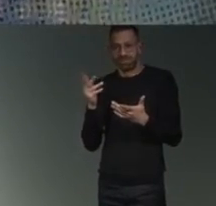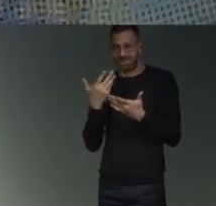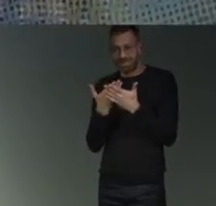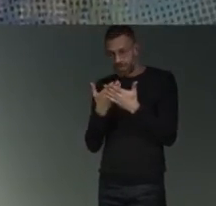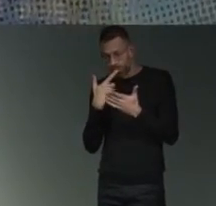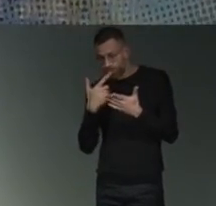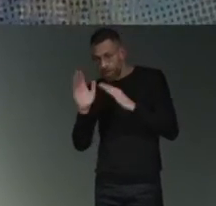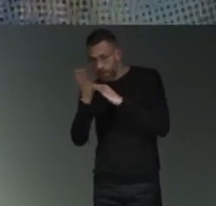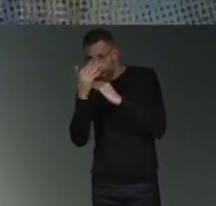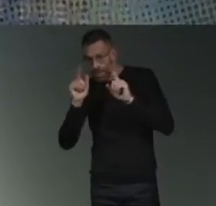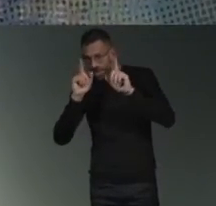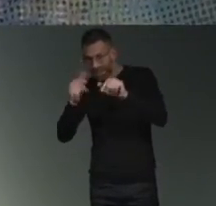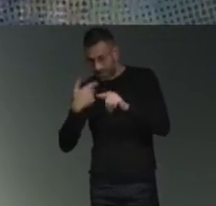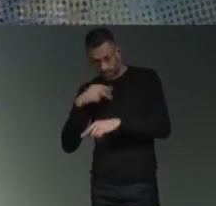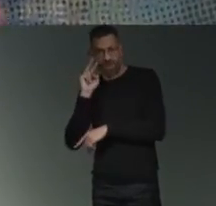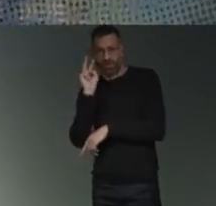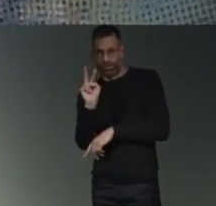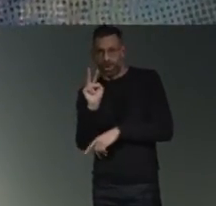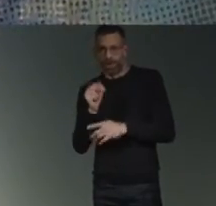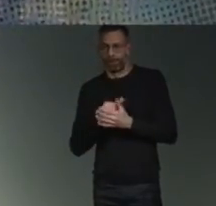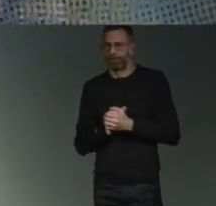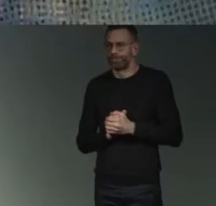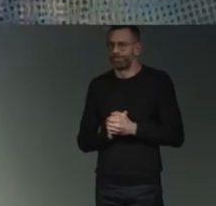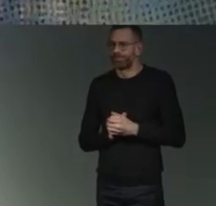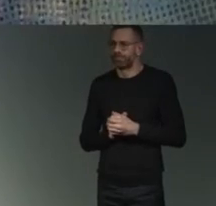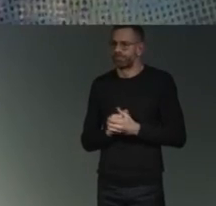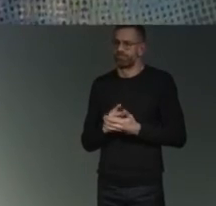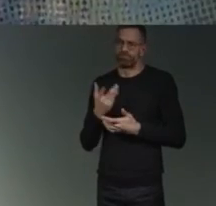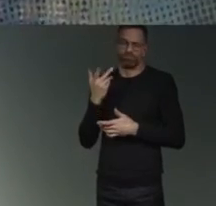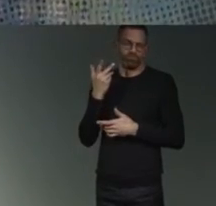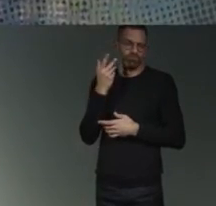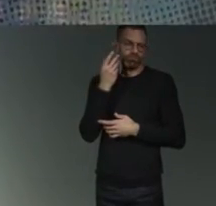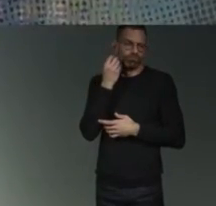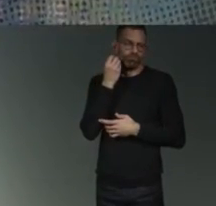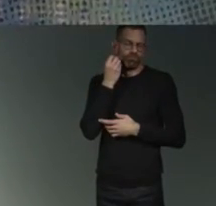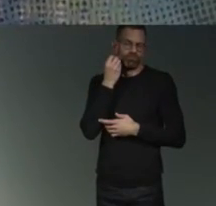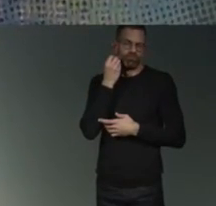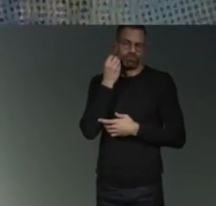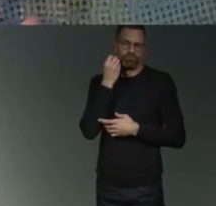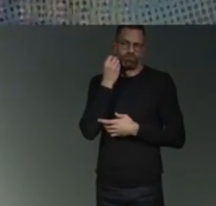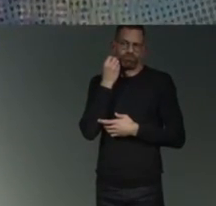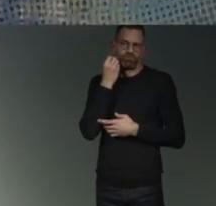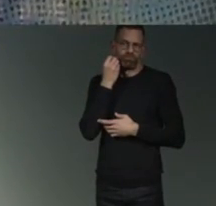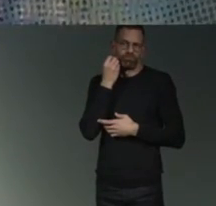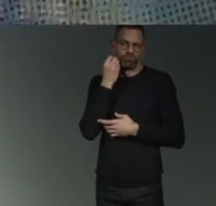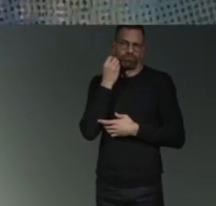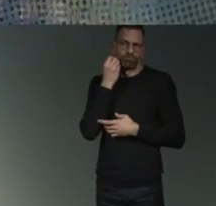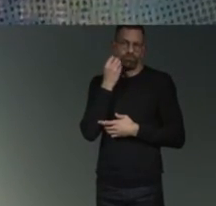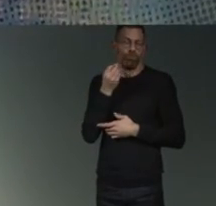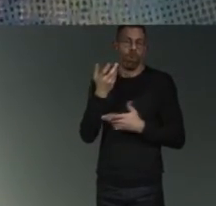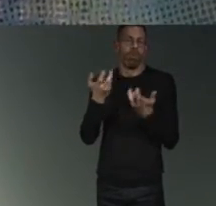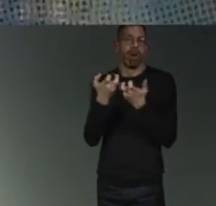donne à voir. On constate, la plupart du temps, il suffit de prendre le